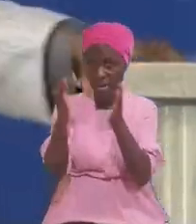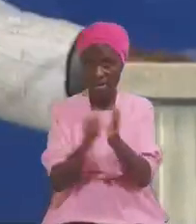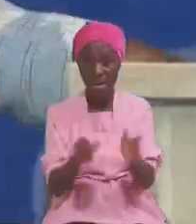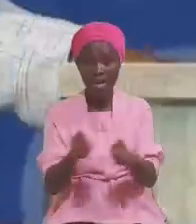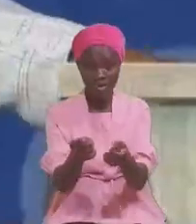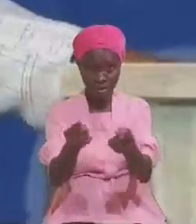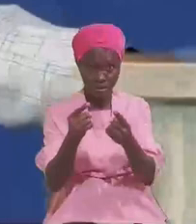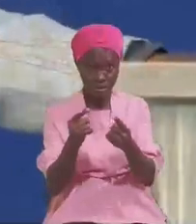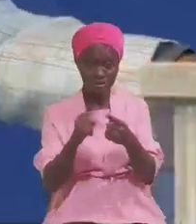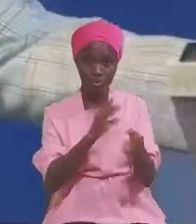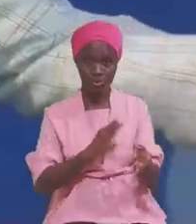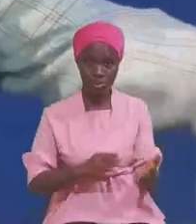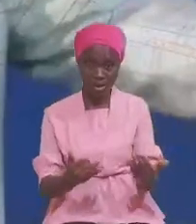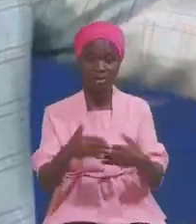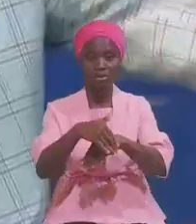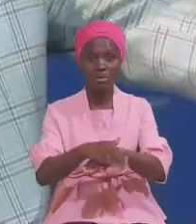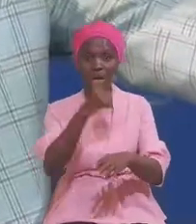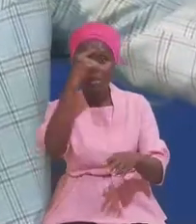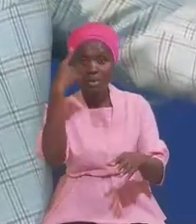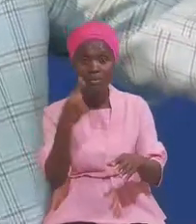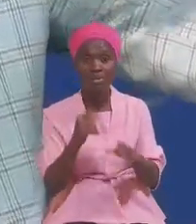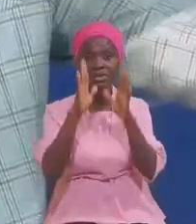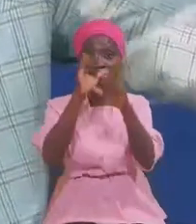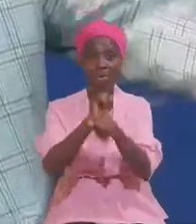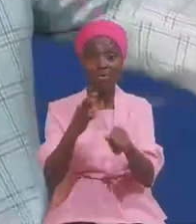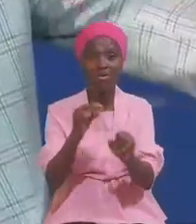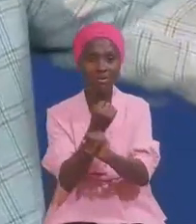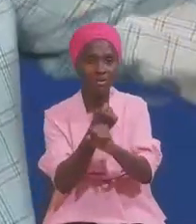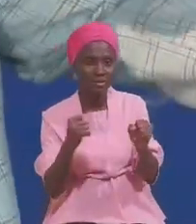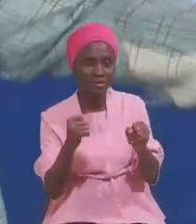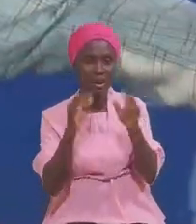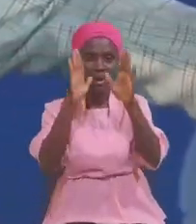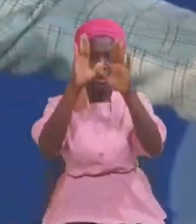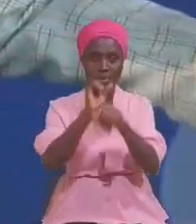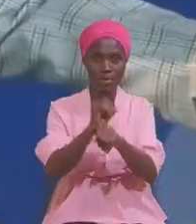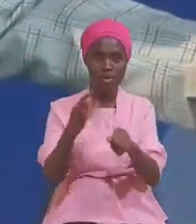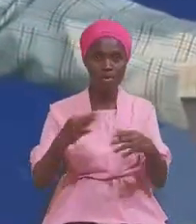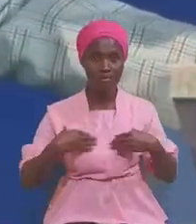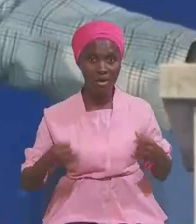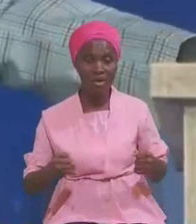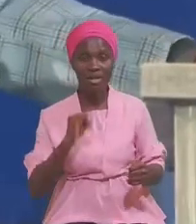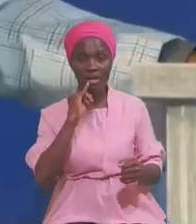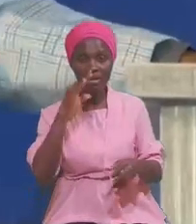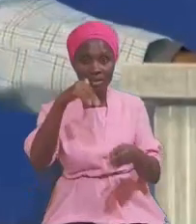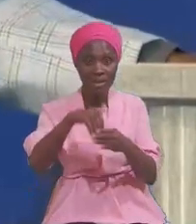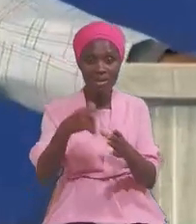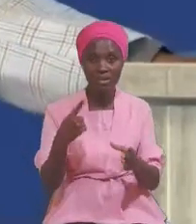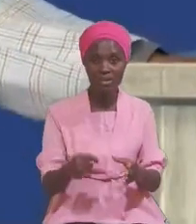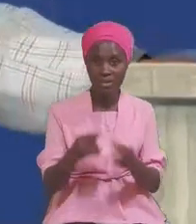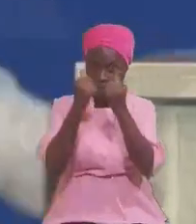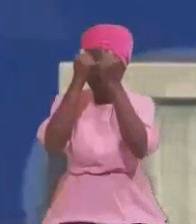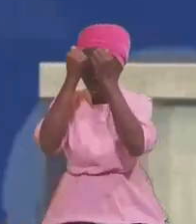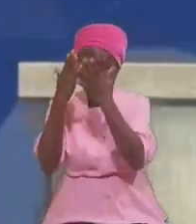soir. Parce que le miracle du salut, le miracle de guérison, il se trouve dans l'obéissance de la